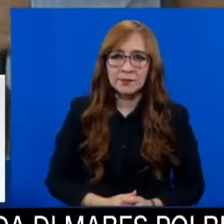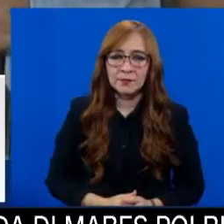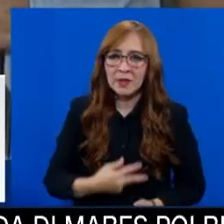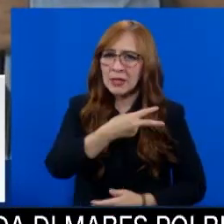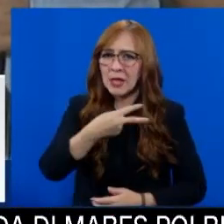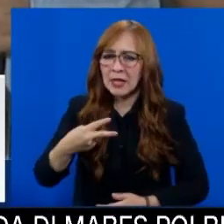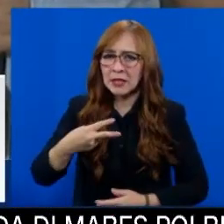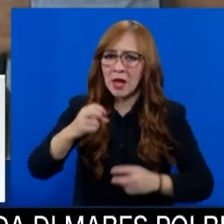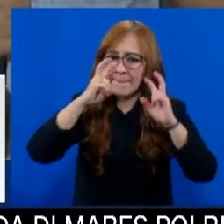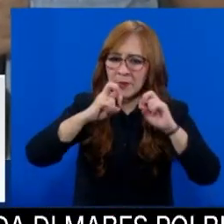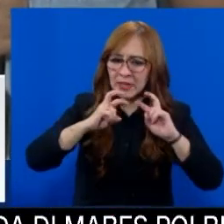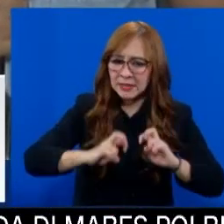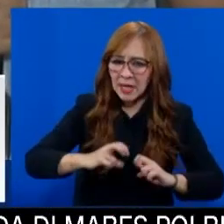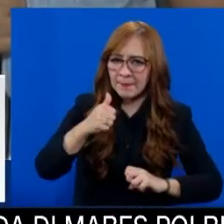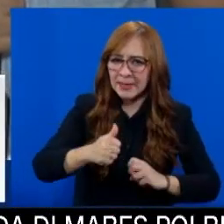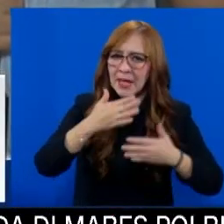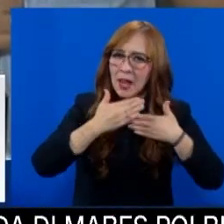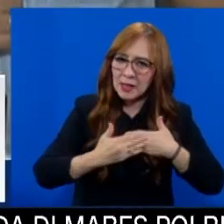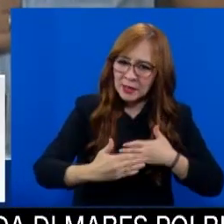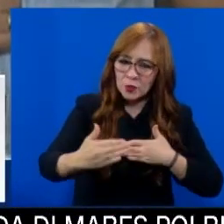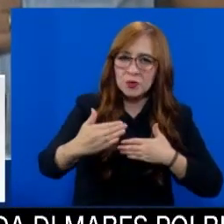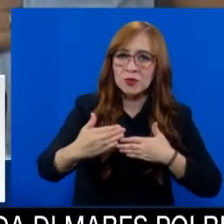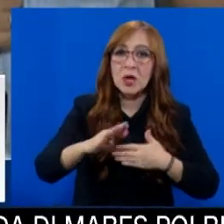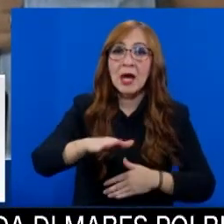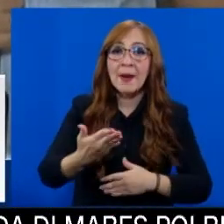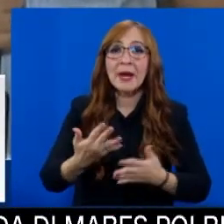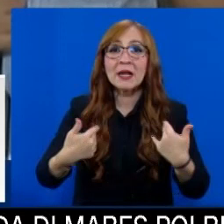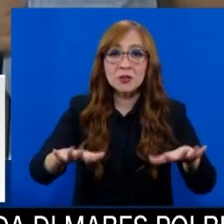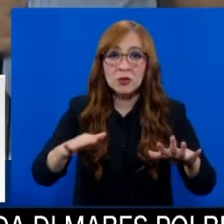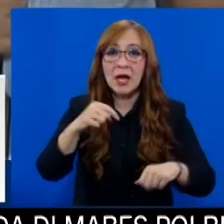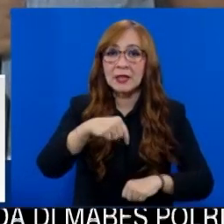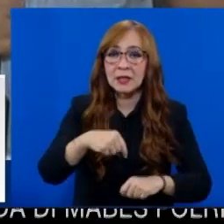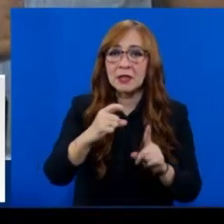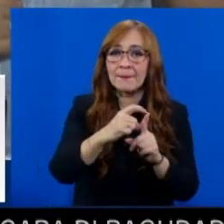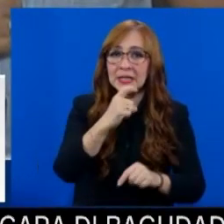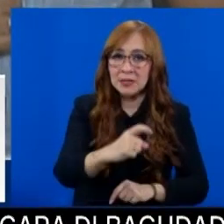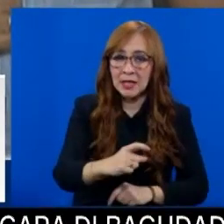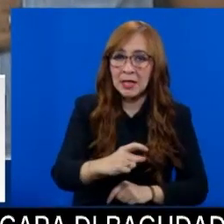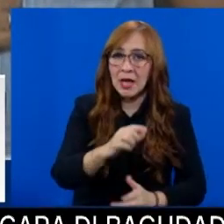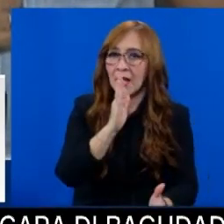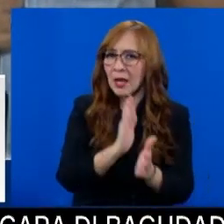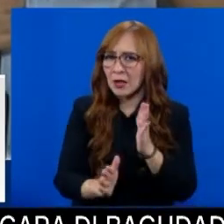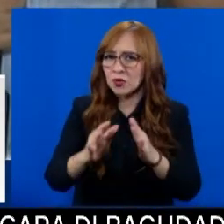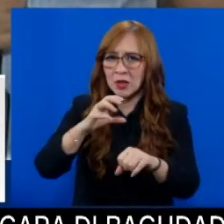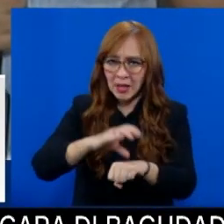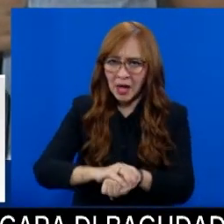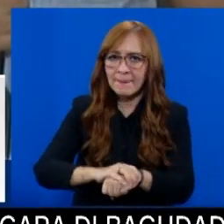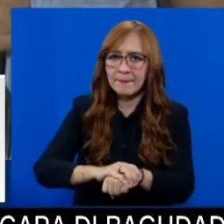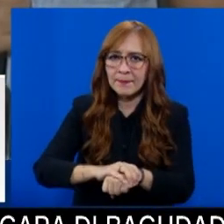masih berlangsung. Lalu apakah setelah pemeriksaan ini Putri Chandrawati akan langsung ditahan begitu?